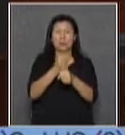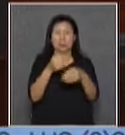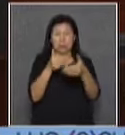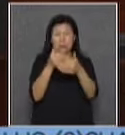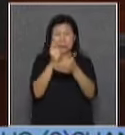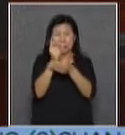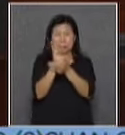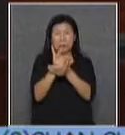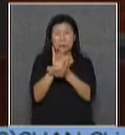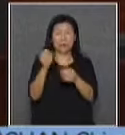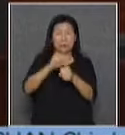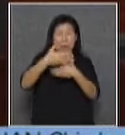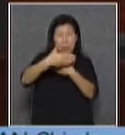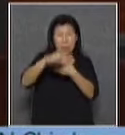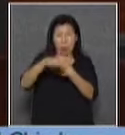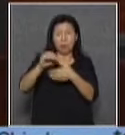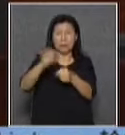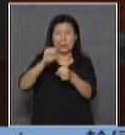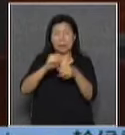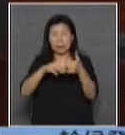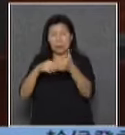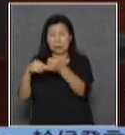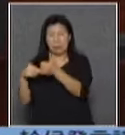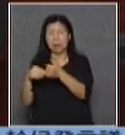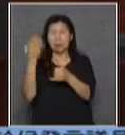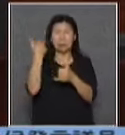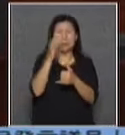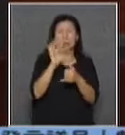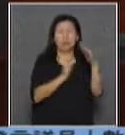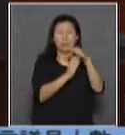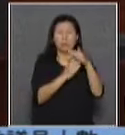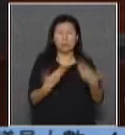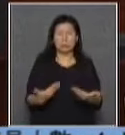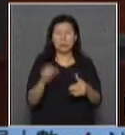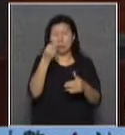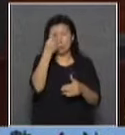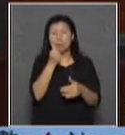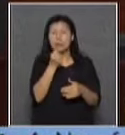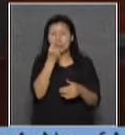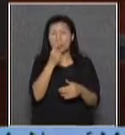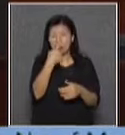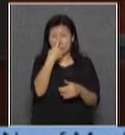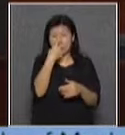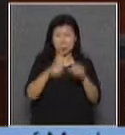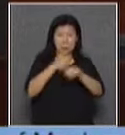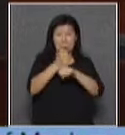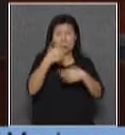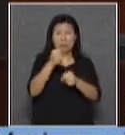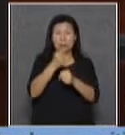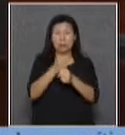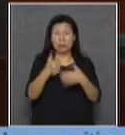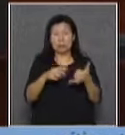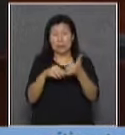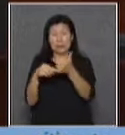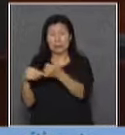年呢啲編外職位延續又延續，過去好少有嘅，特別呢兩年，特別梁振英上台之後呢，可能透過呢啲延續